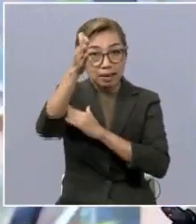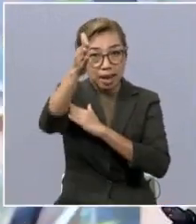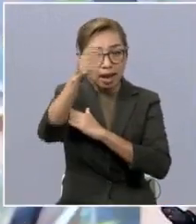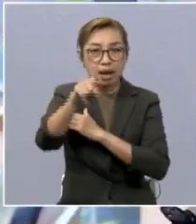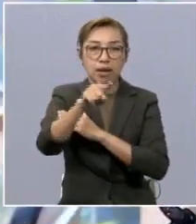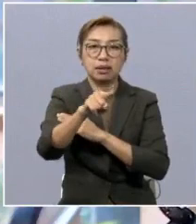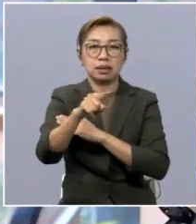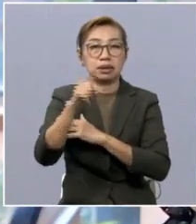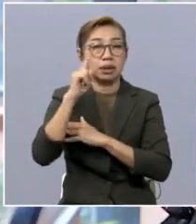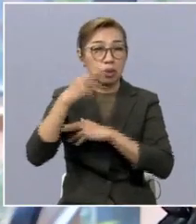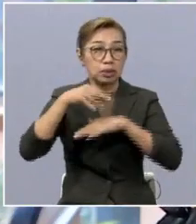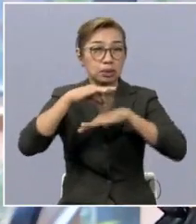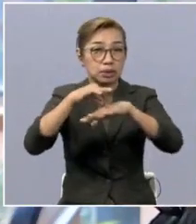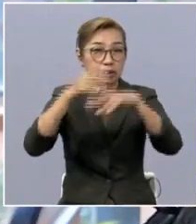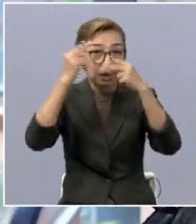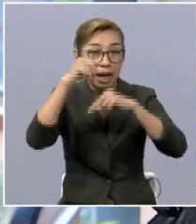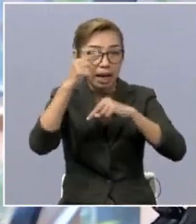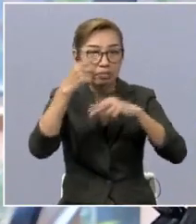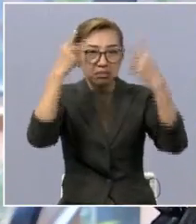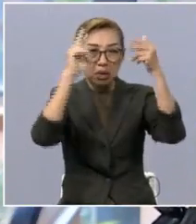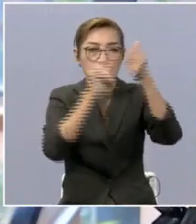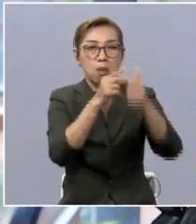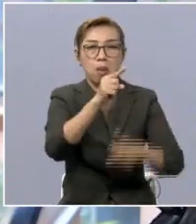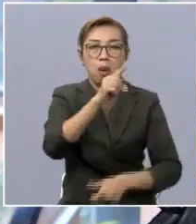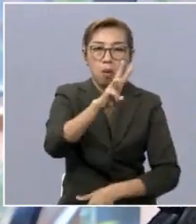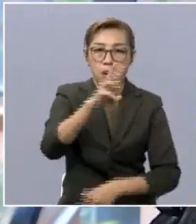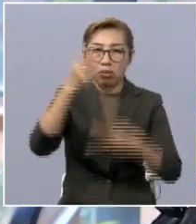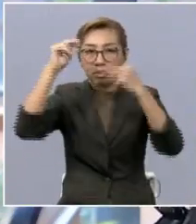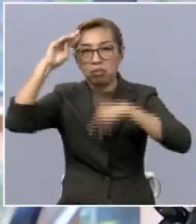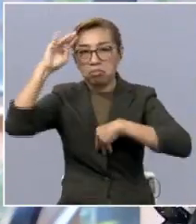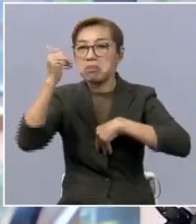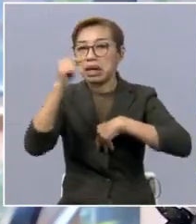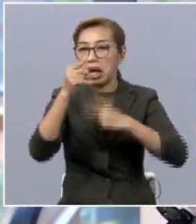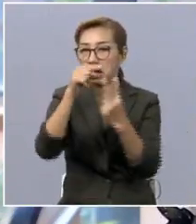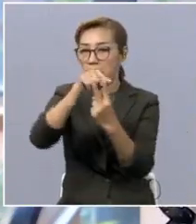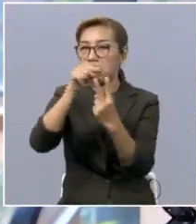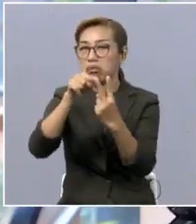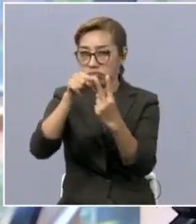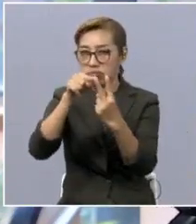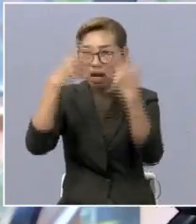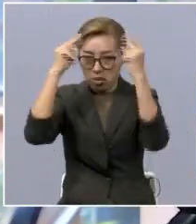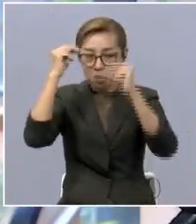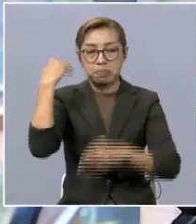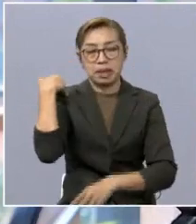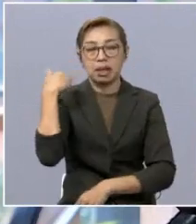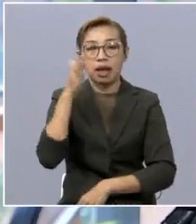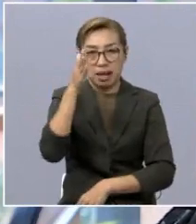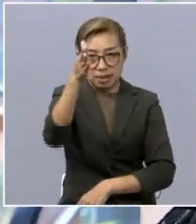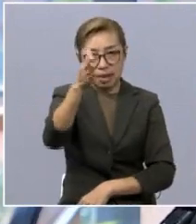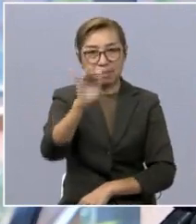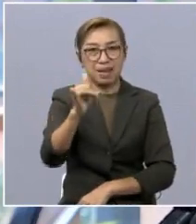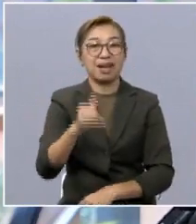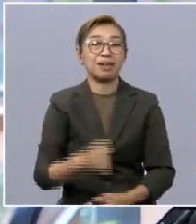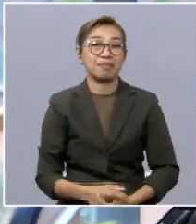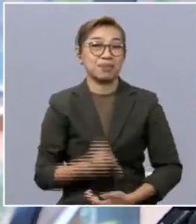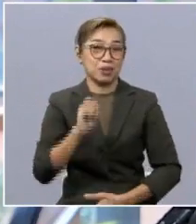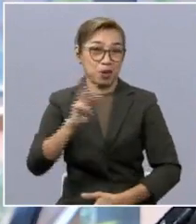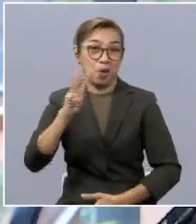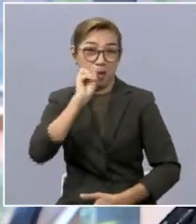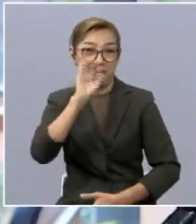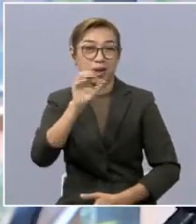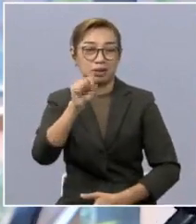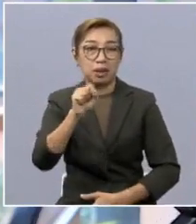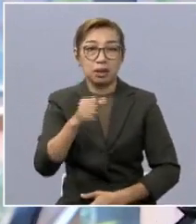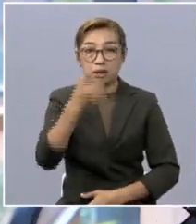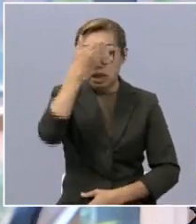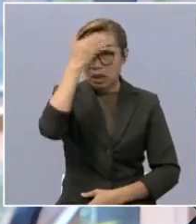ม่พลเอกประยุทธ์หรือพลเอกประวิตรเท่านั้นที่จะได้เป็นนายกครับ ตั้งธงไว้แบบนี้เลยนะครับก็อย่าลืมว่าก็ต